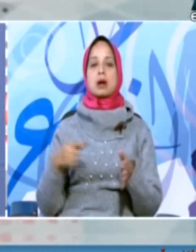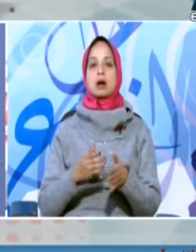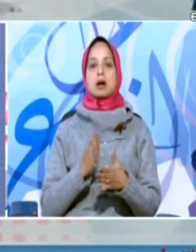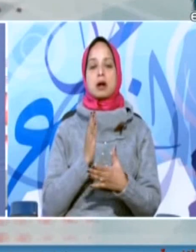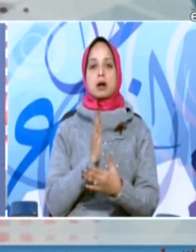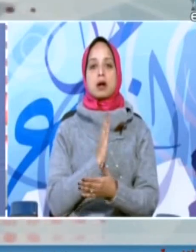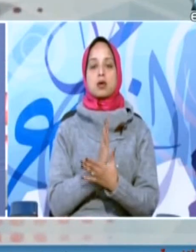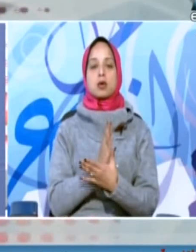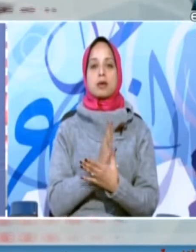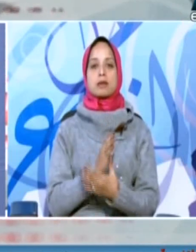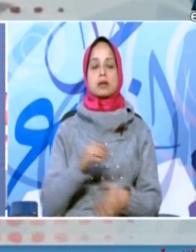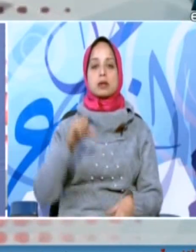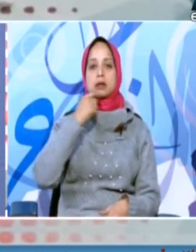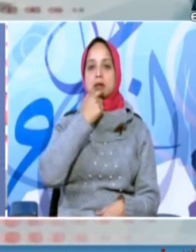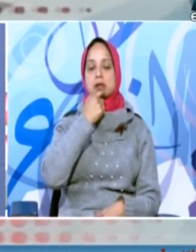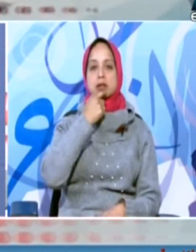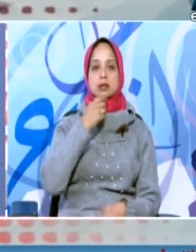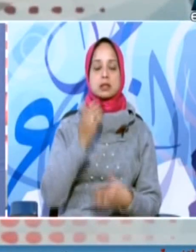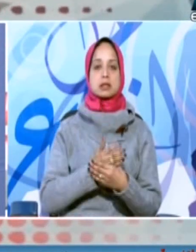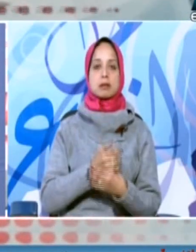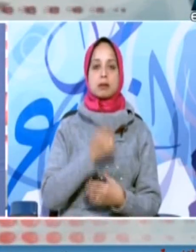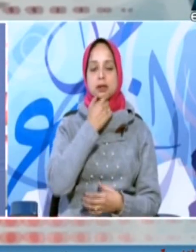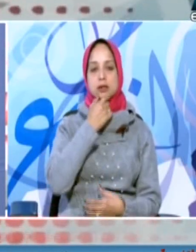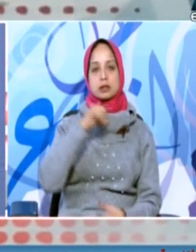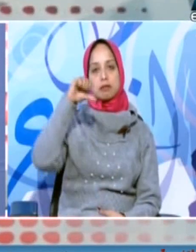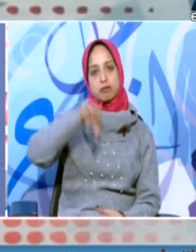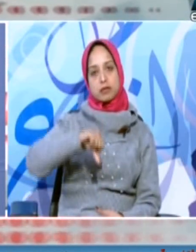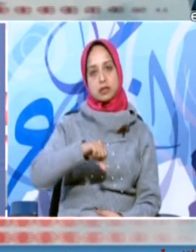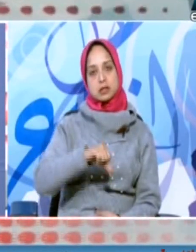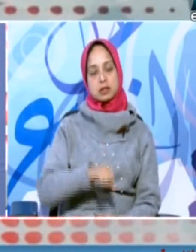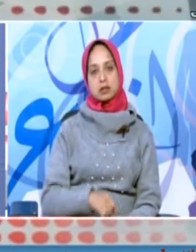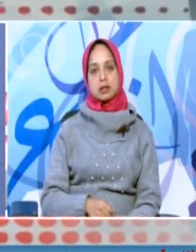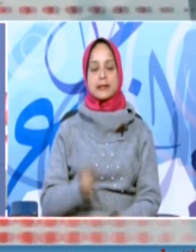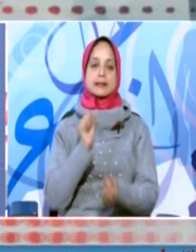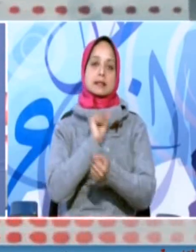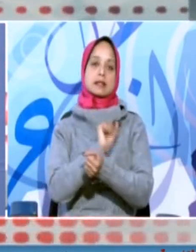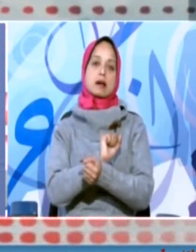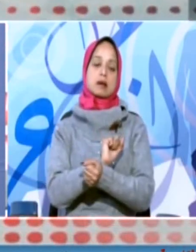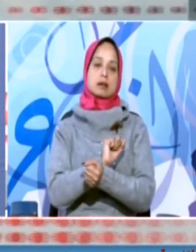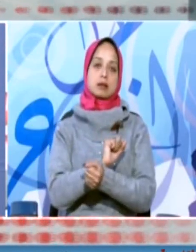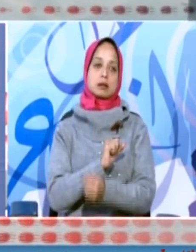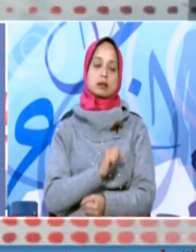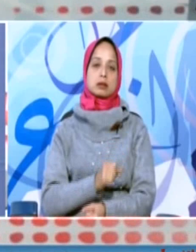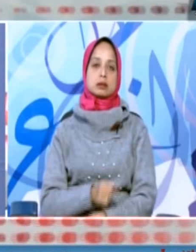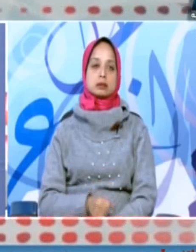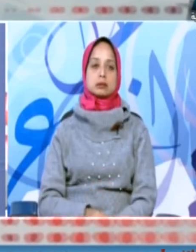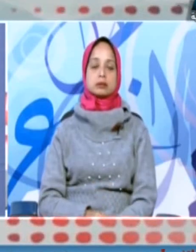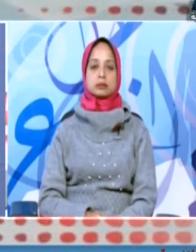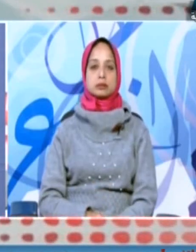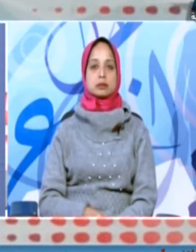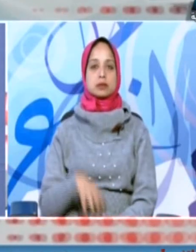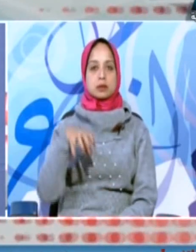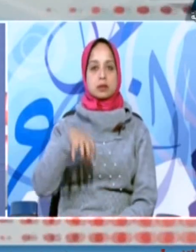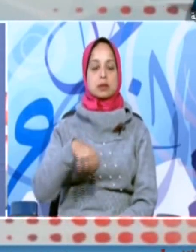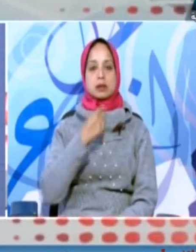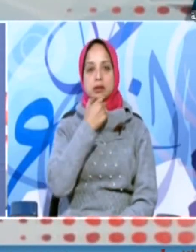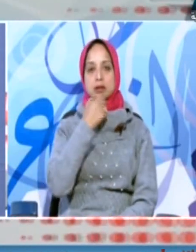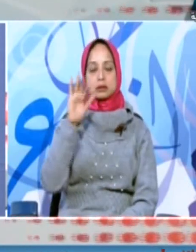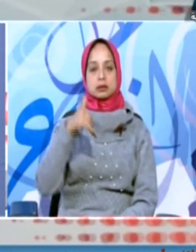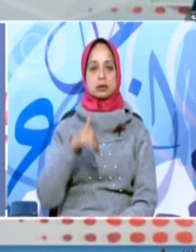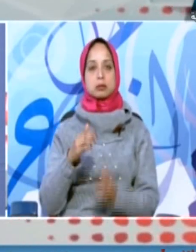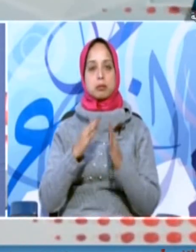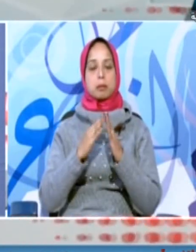طب جميل، نتيجه الفشل وانجلترا احتلت البلد، هو اتسجن. يعني هنقول احتلال انجلترا في مصر. يا بطه برضه ما سمعتيش،